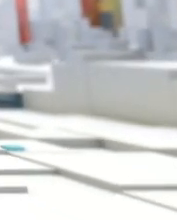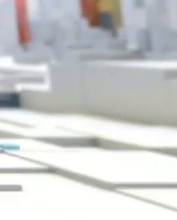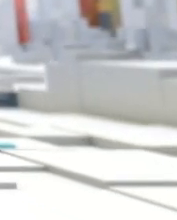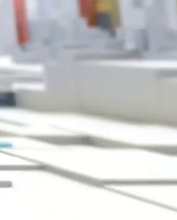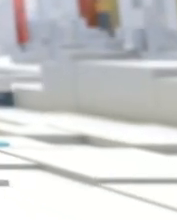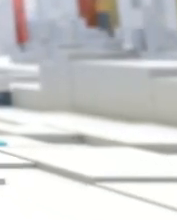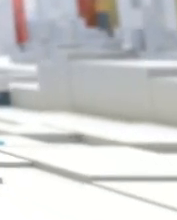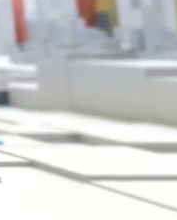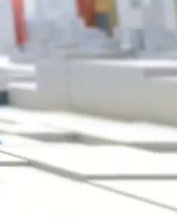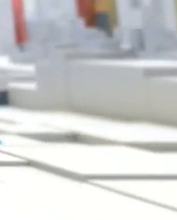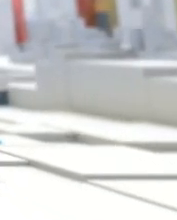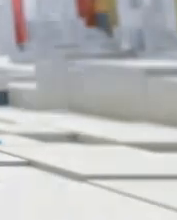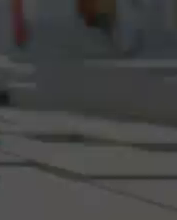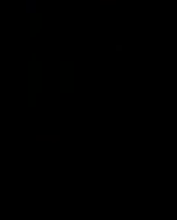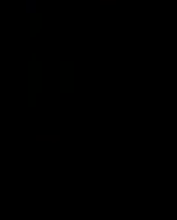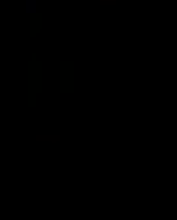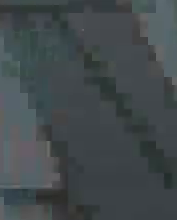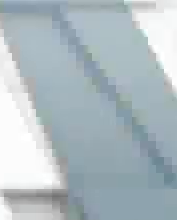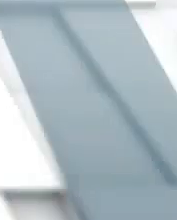를